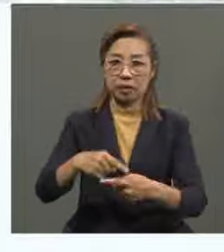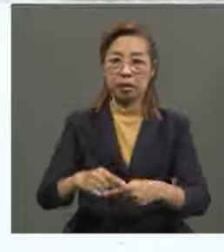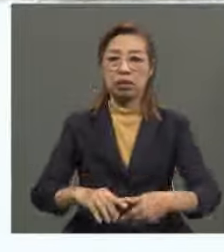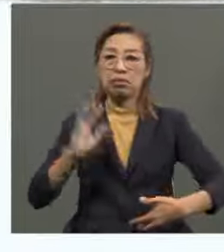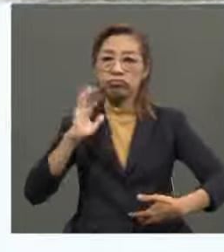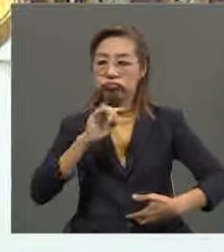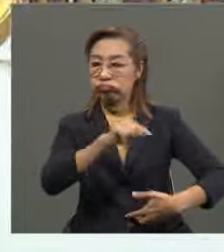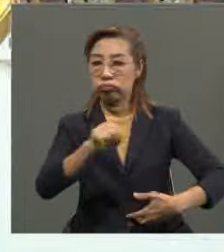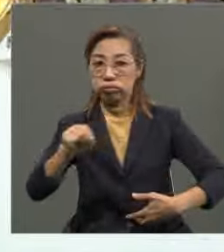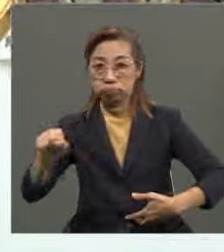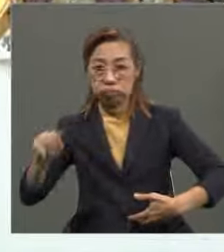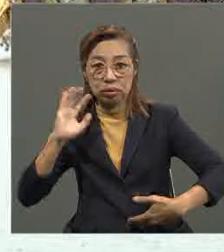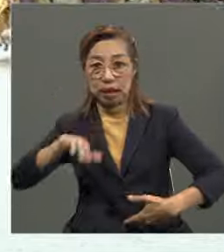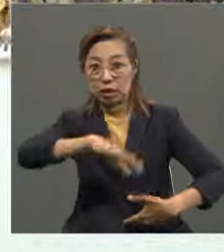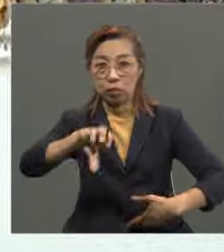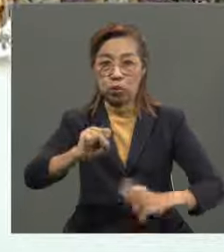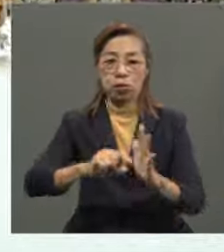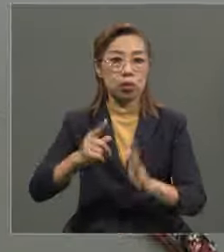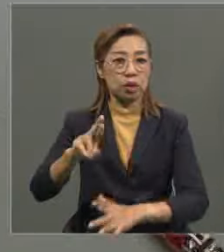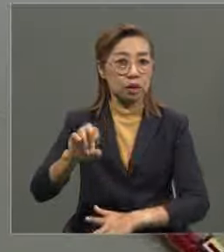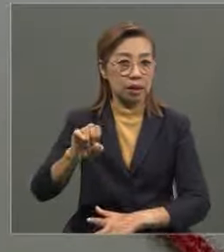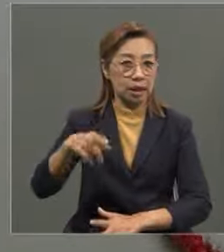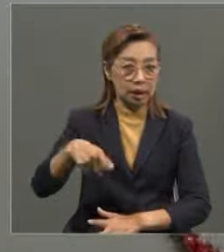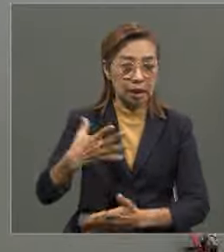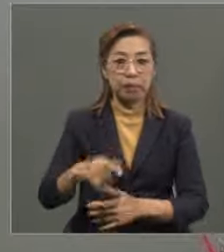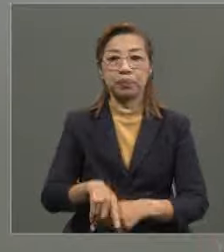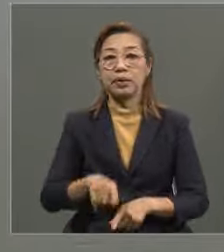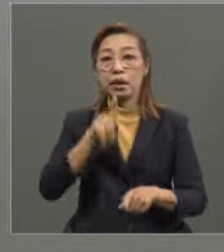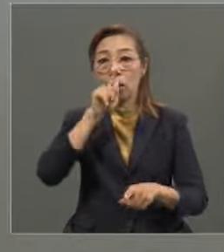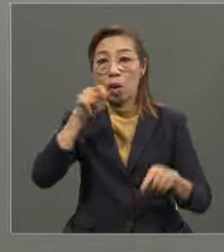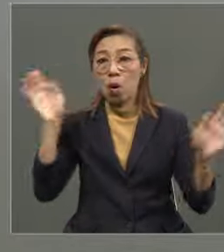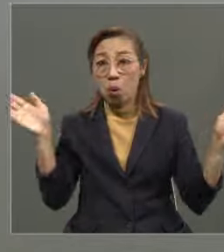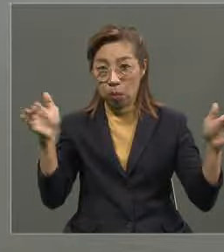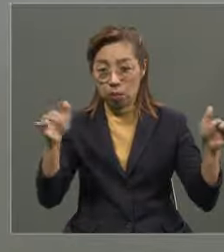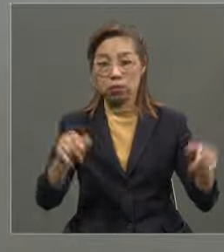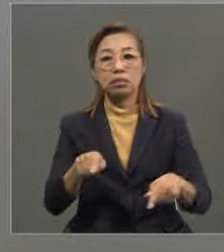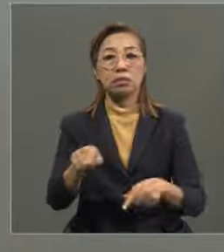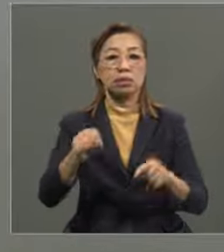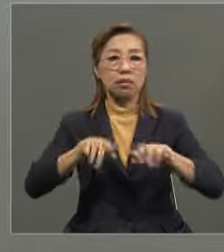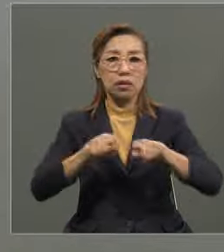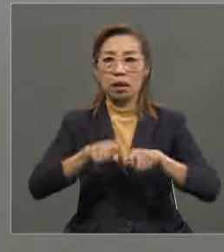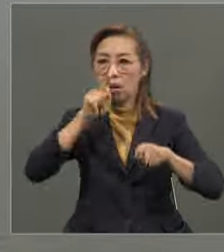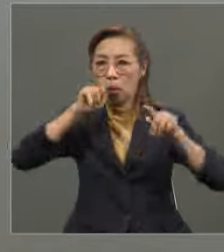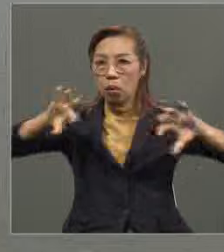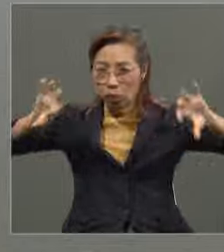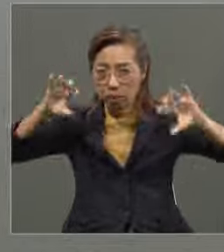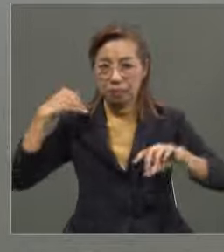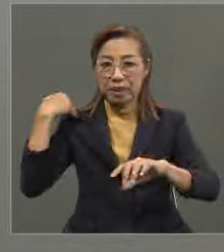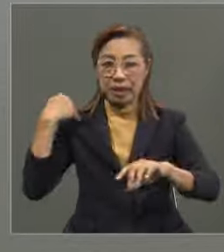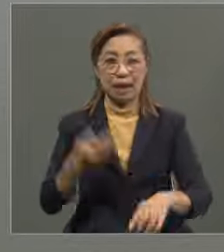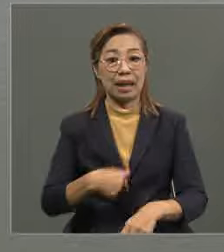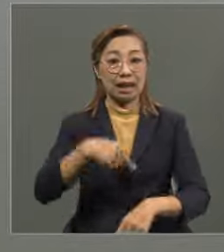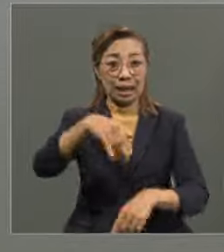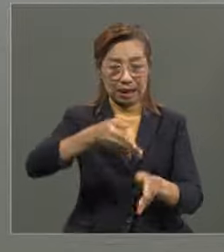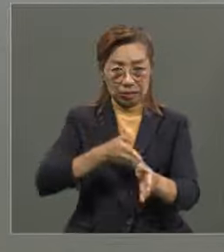ลีรังทวีปเรือสุครีบครองเมืองเรือครุฑเหินเห็ดเรือครุฑเตร็ดไตรจักรและปิดท้ายริ้วสายในด้ว